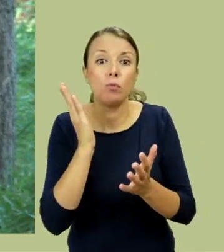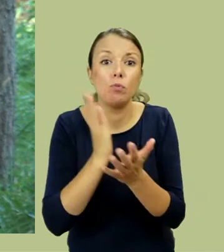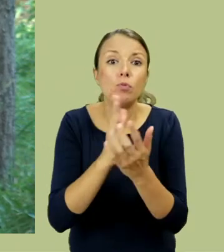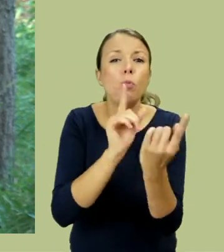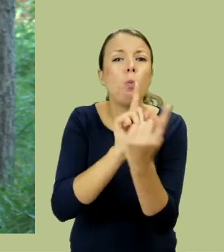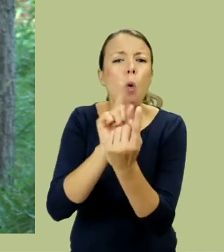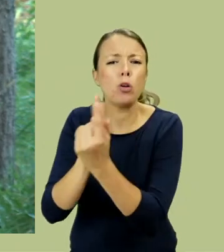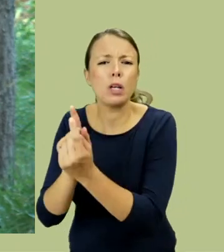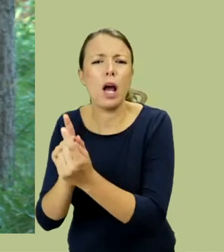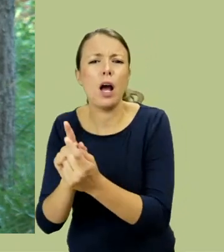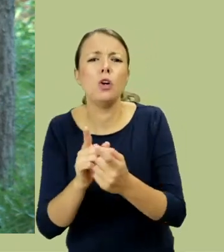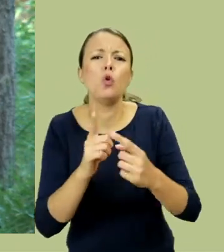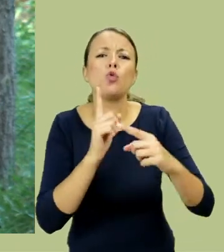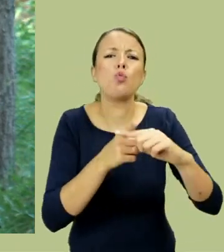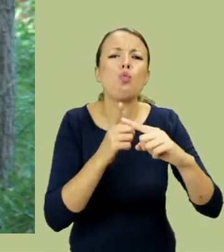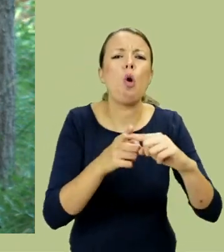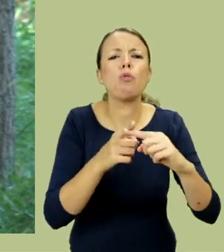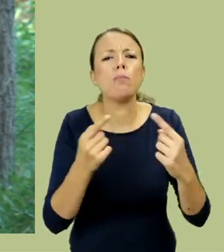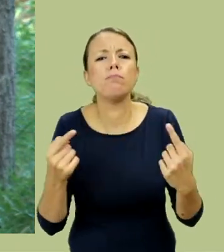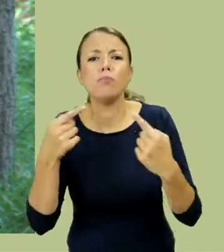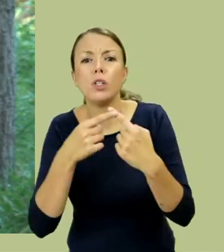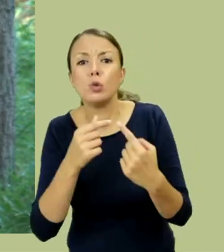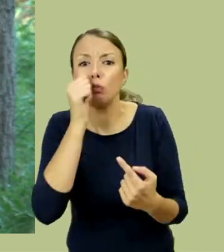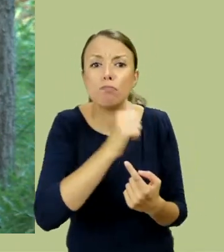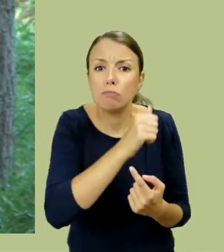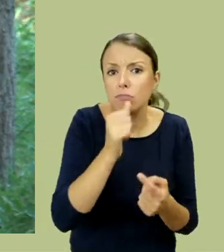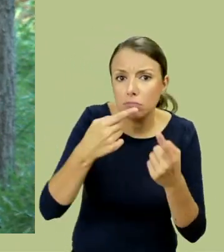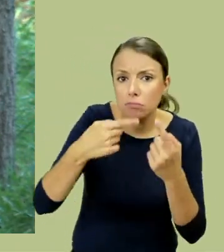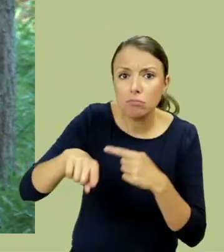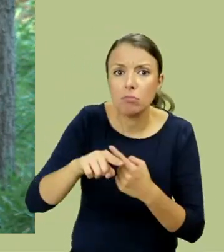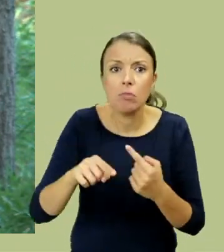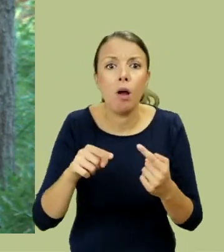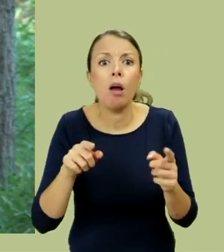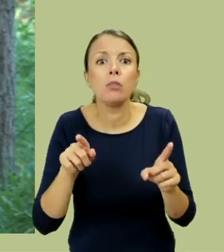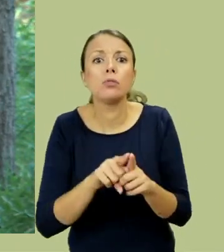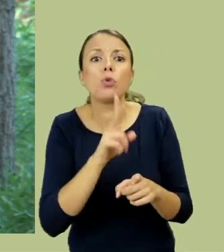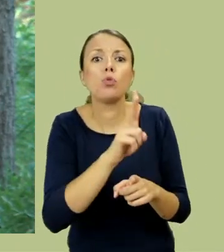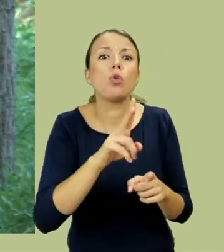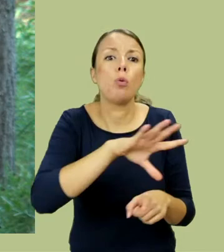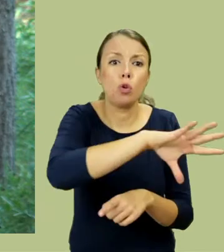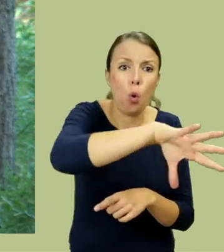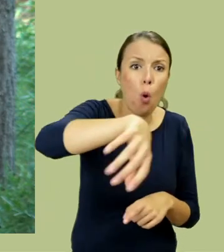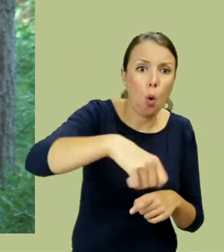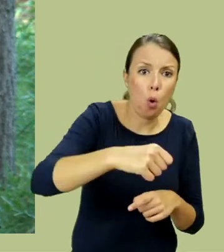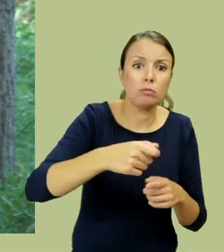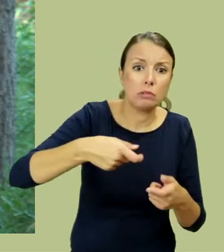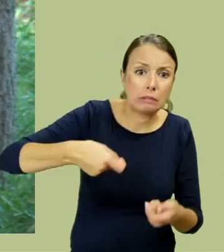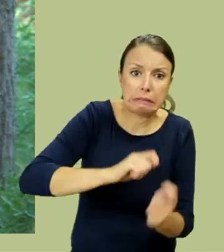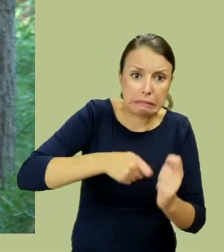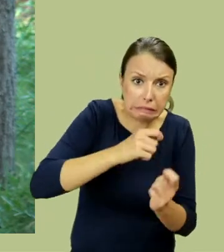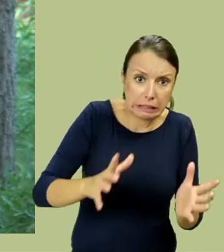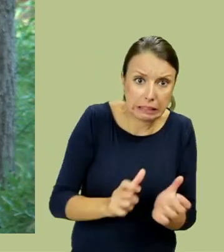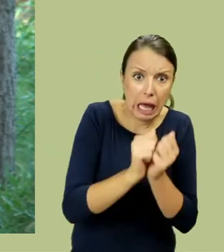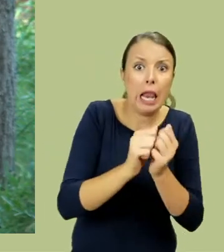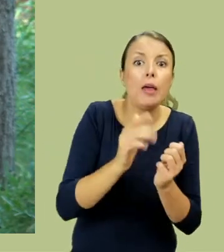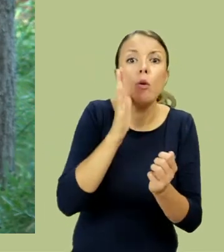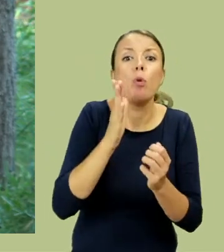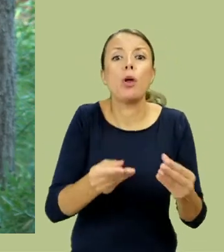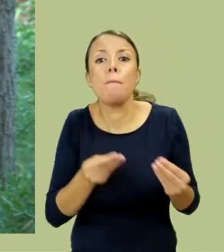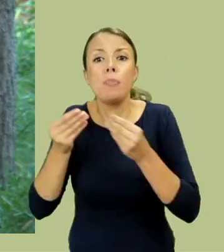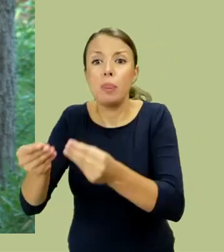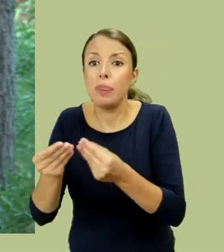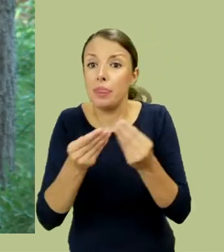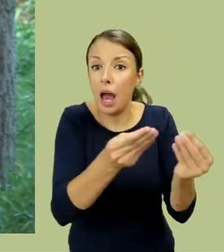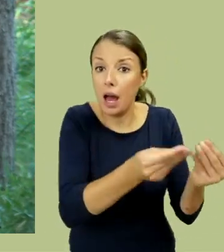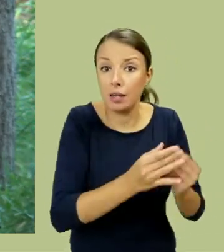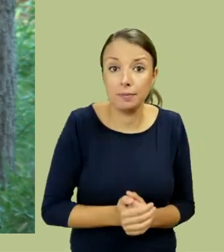członkami konspiracji, którzy odbierali od nich te łupy. Była tak zmęczona, kiedy wywozili